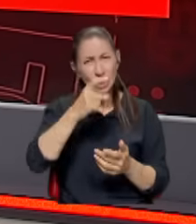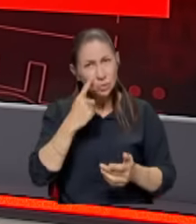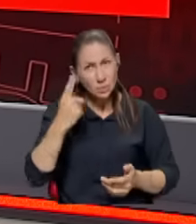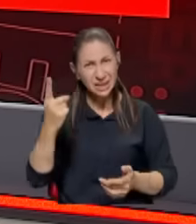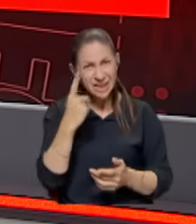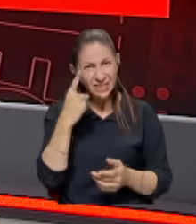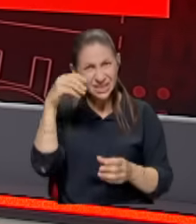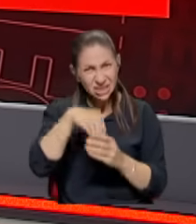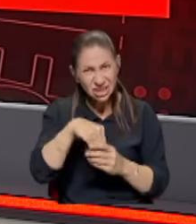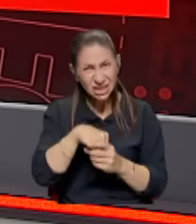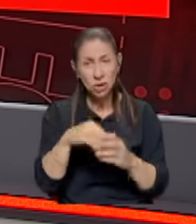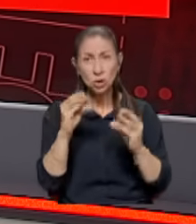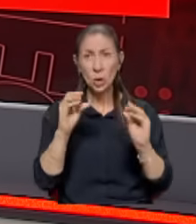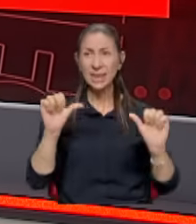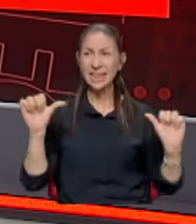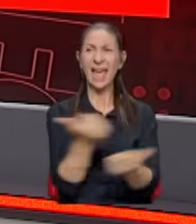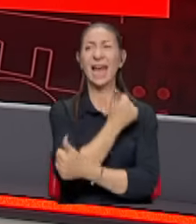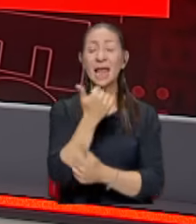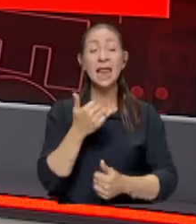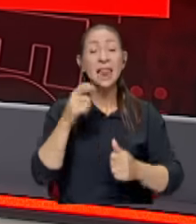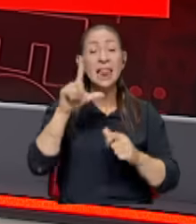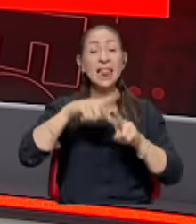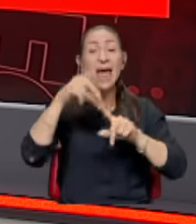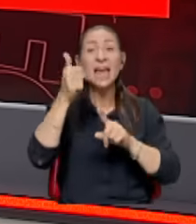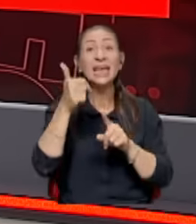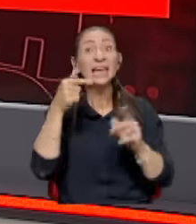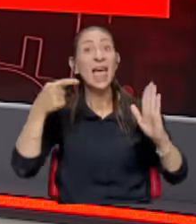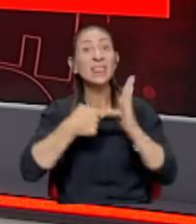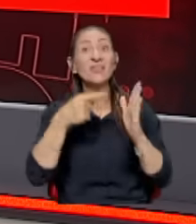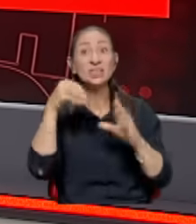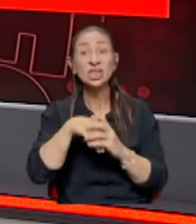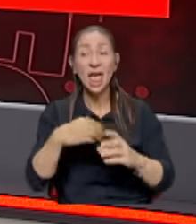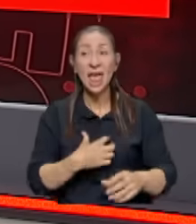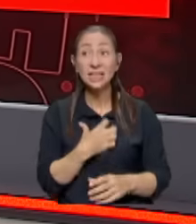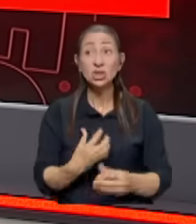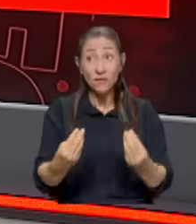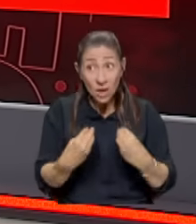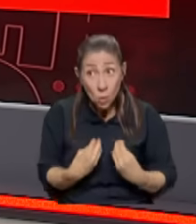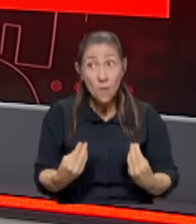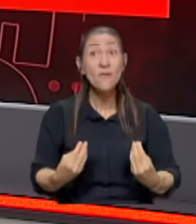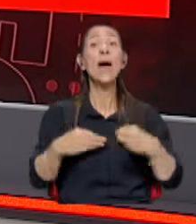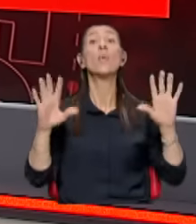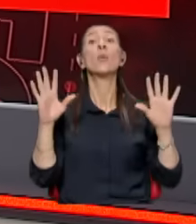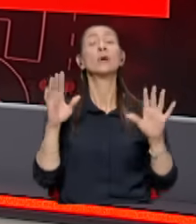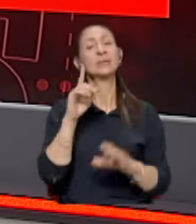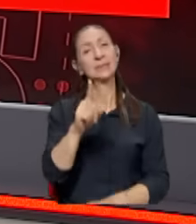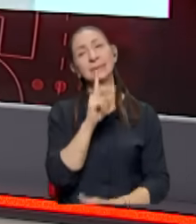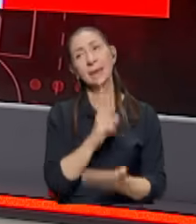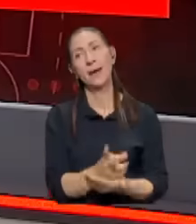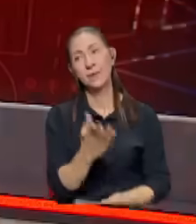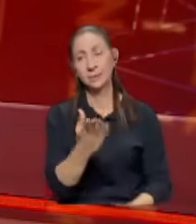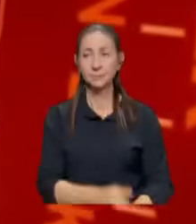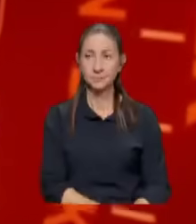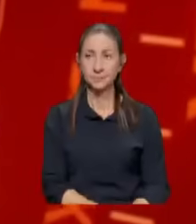Cumhuriyeti Devleti'nin çok değerli laiklik ilkesi açısından endişe veriyor mu vermiyor mu siz karar